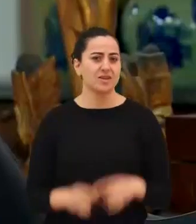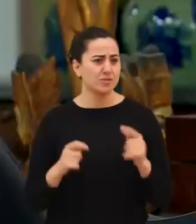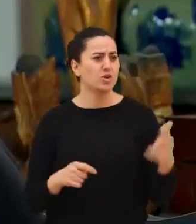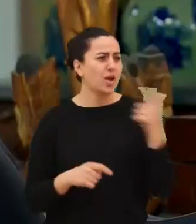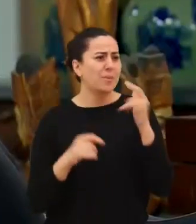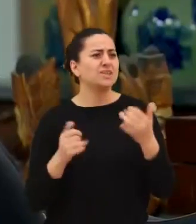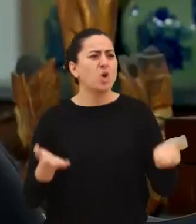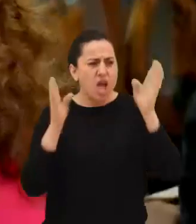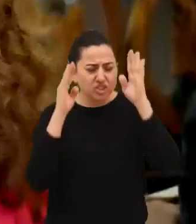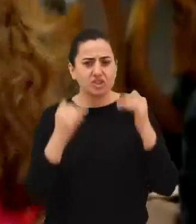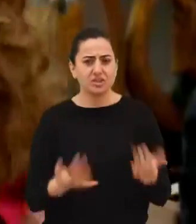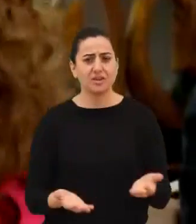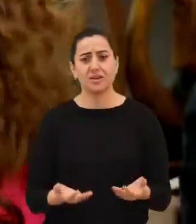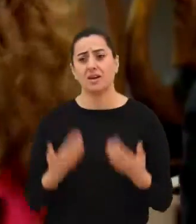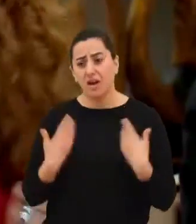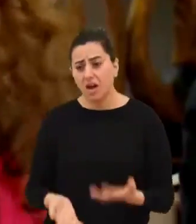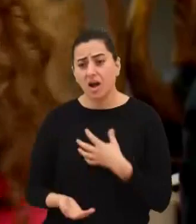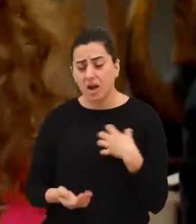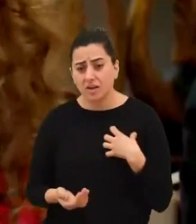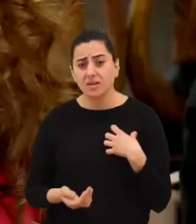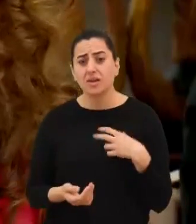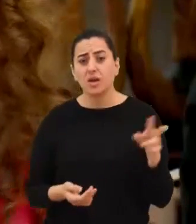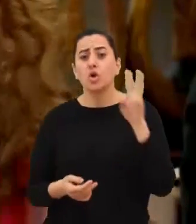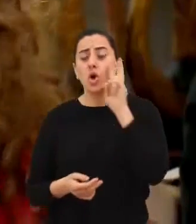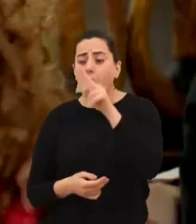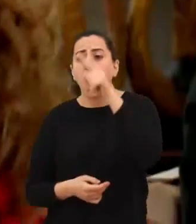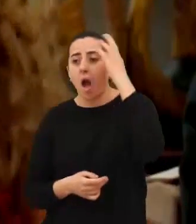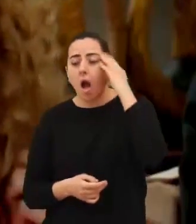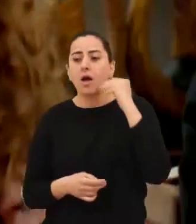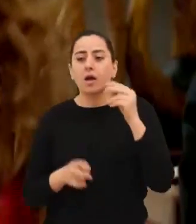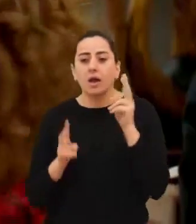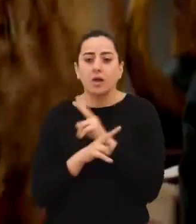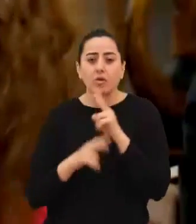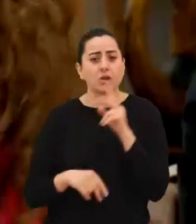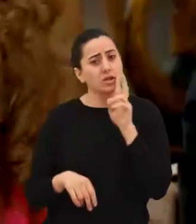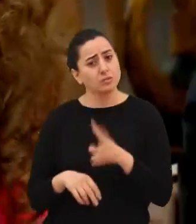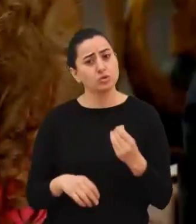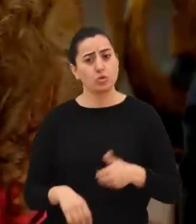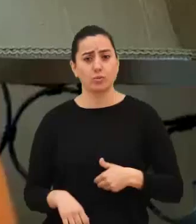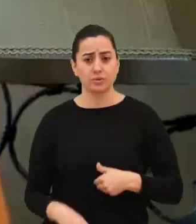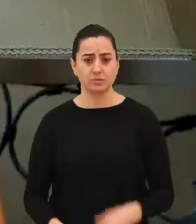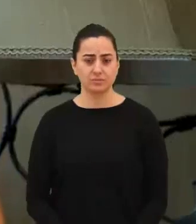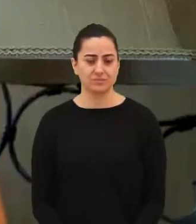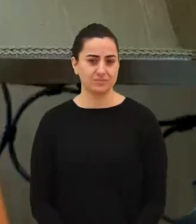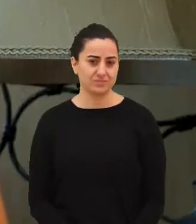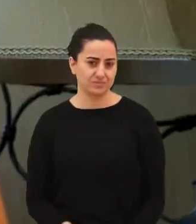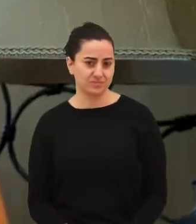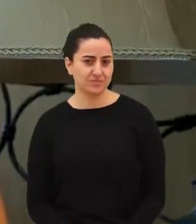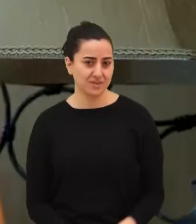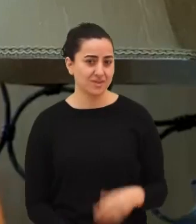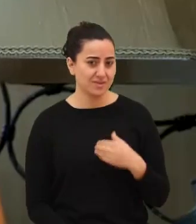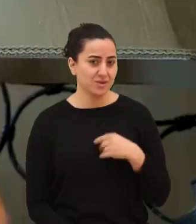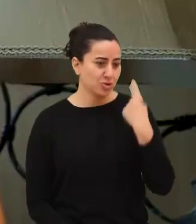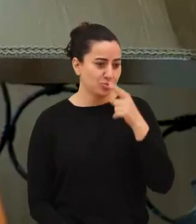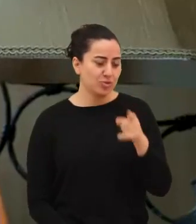değil eşek şakası. Ya anneş kocuğum bak izleseydiniz eğer gerçekten yemin ederim çok komikti. Yüzü burada diye